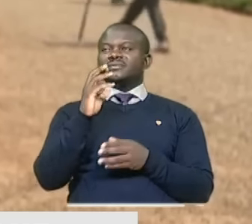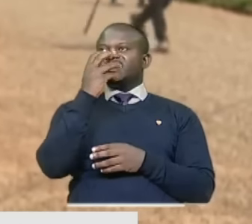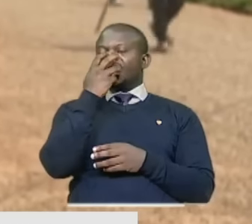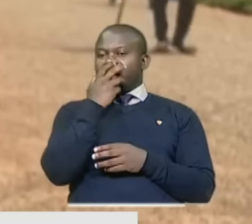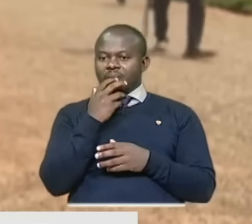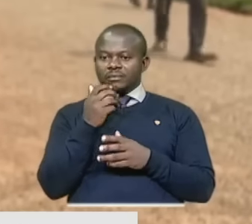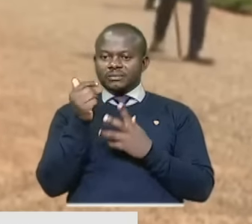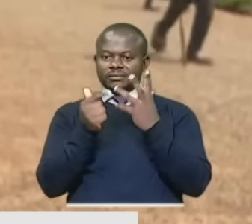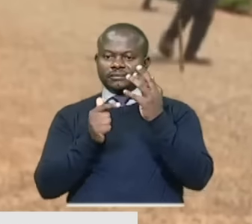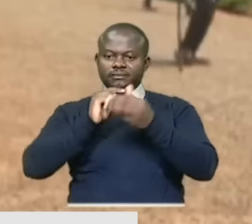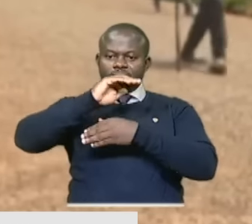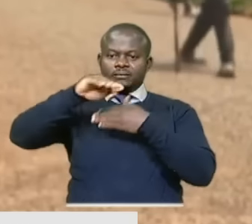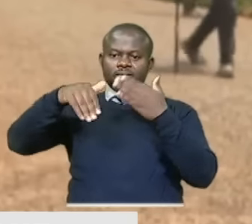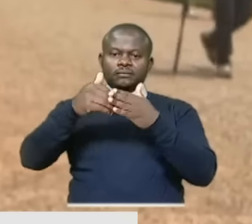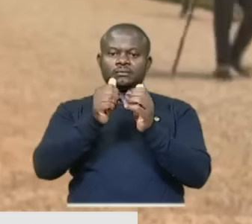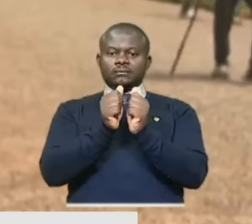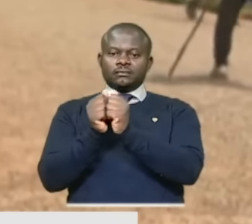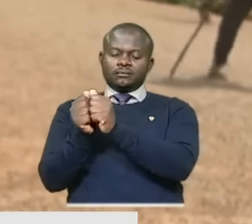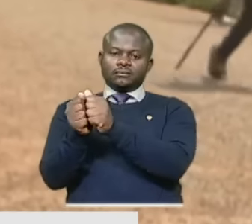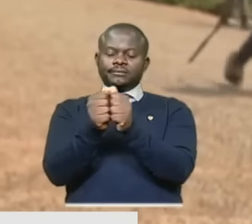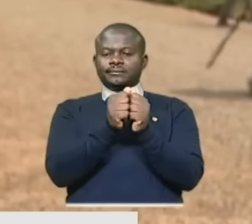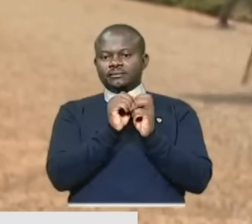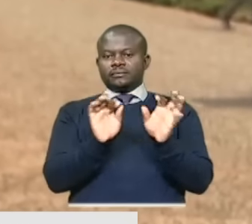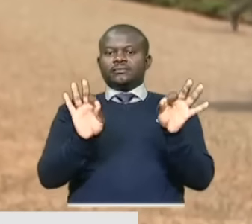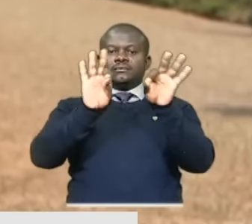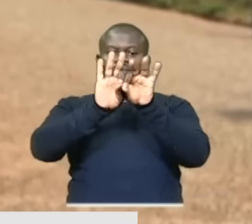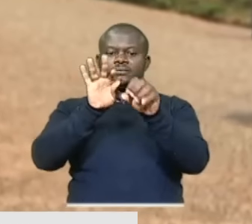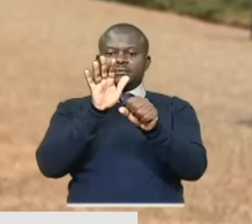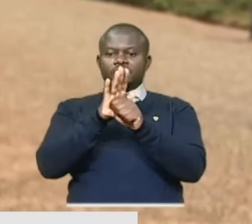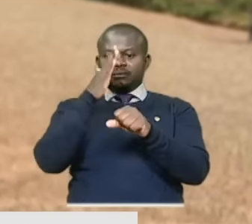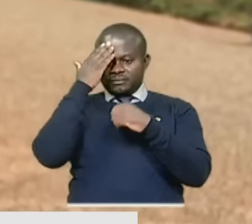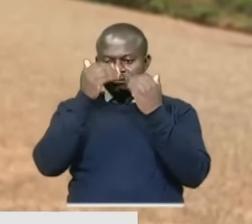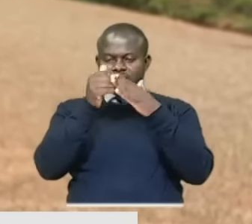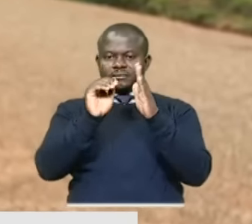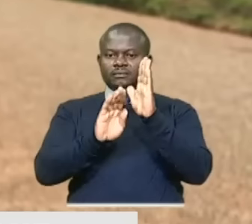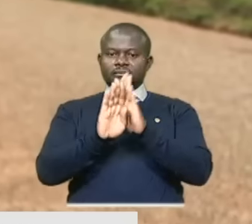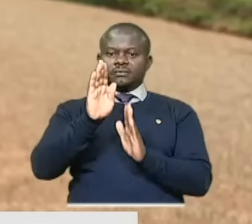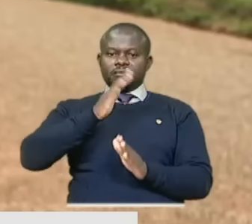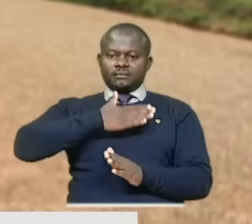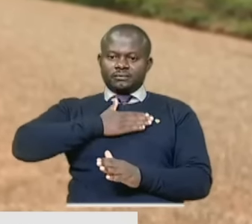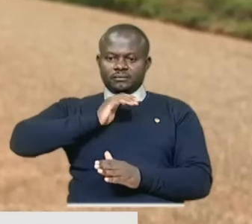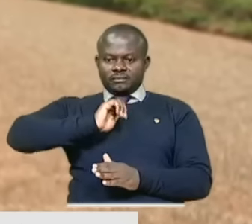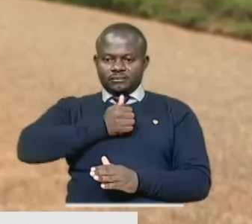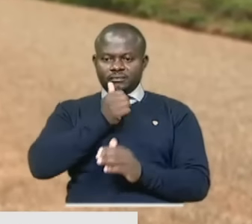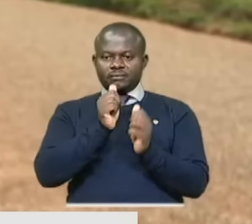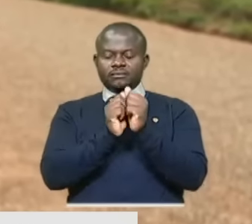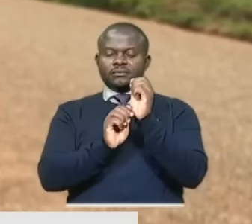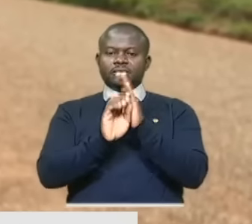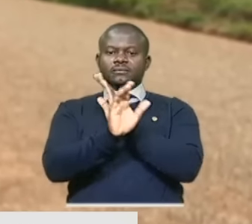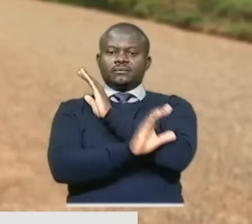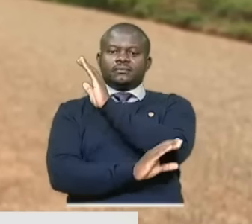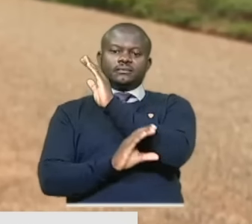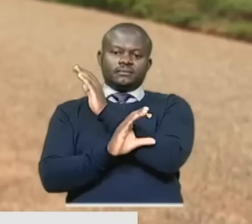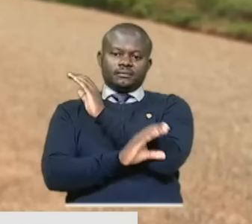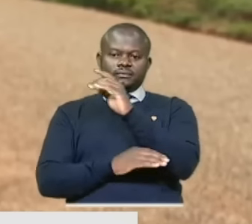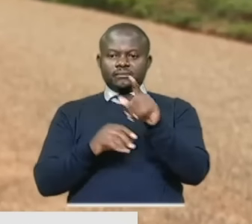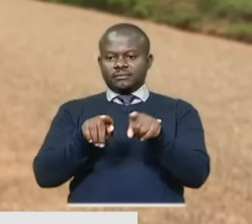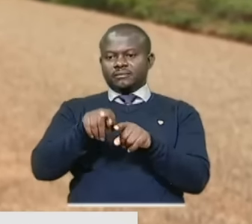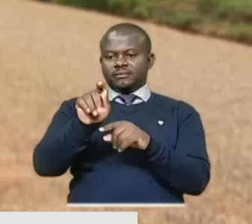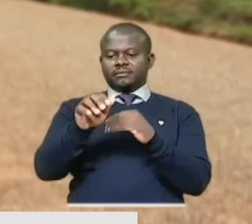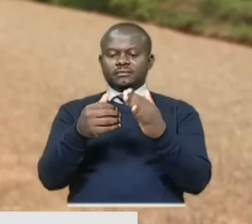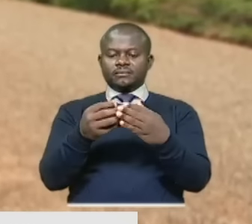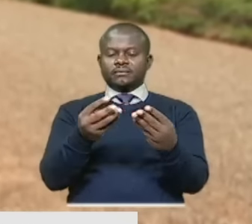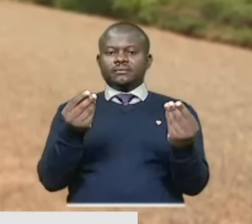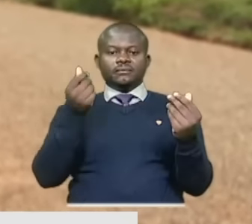ibyo byose urumva byaringira kamana kuko ryari iterambere ryanjye bwitenda n'iterambere ry'igihugu cyo nabyo byarangijwe